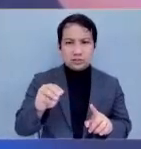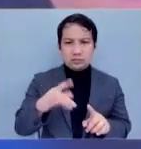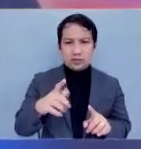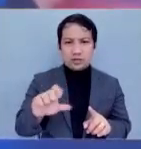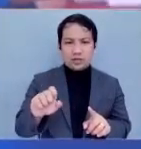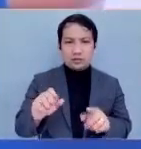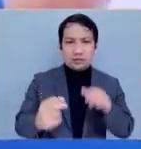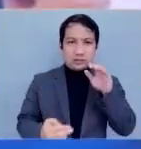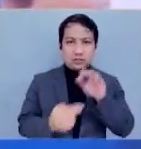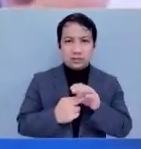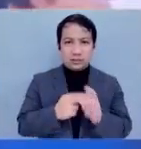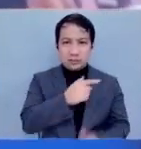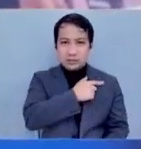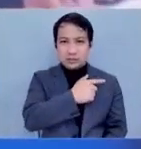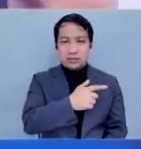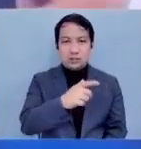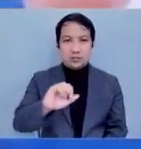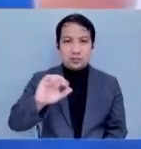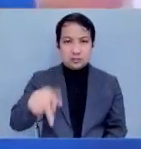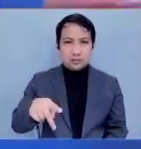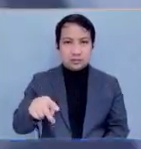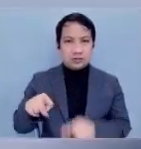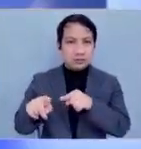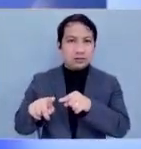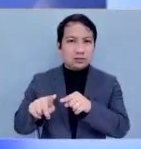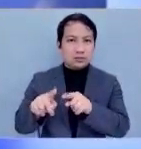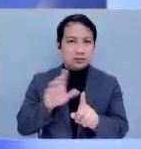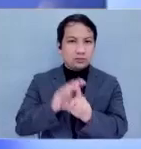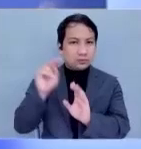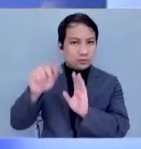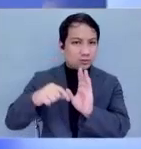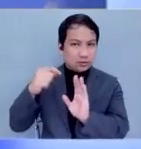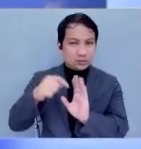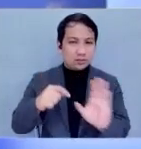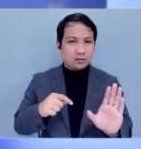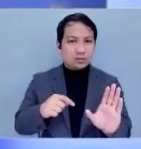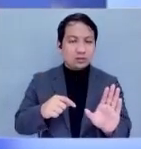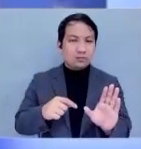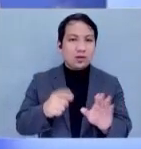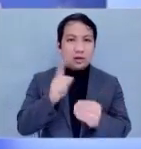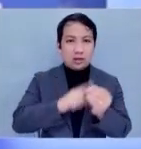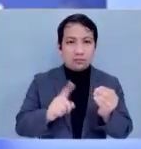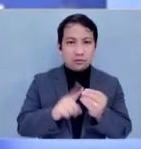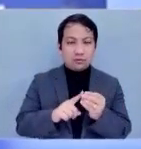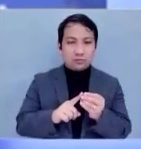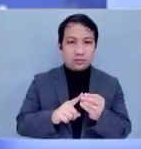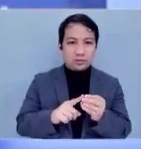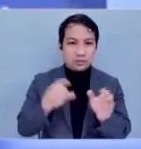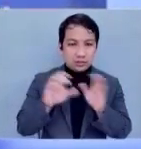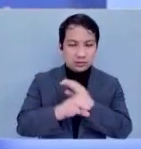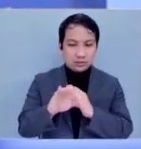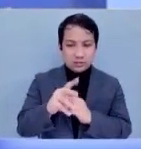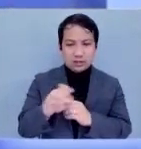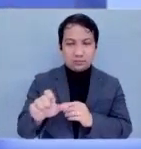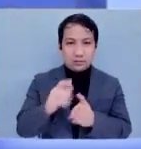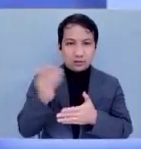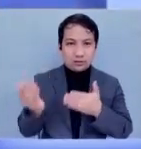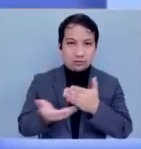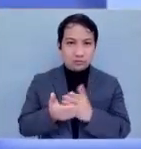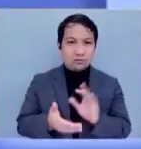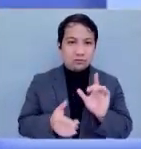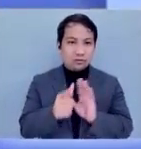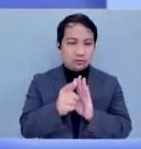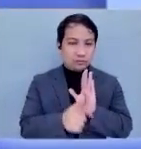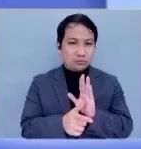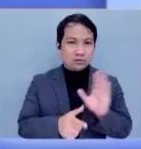general ng AFP na sinasabing nasa viral video. Kasong paglabag sa cybercrime law ang isinampan nila. Sabi ng